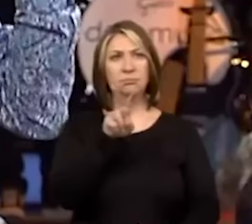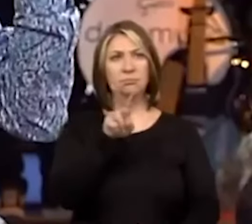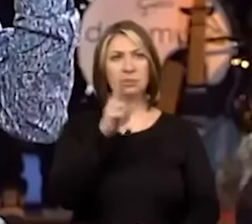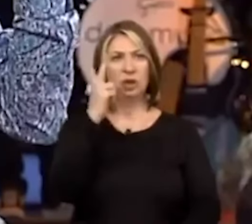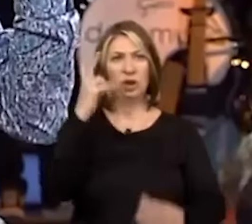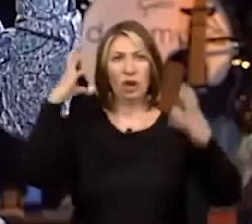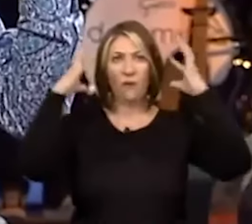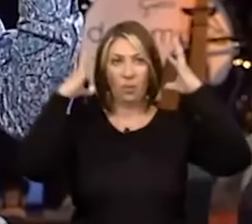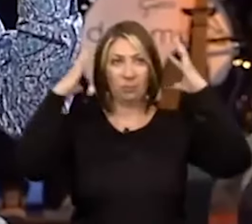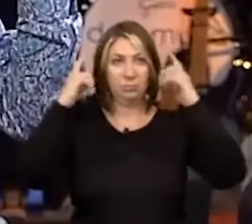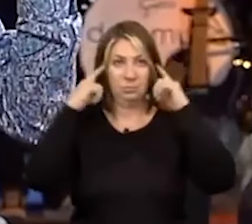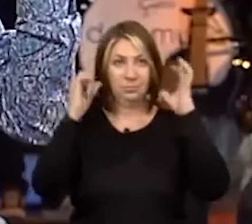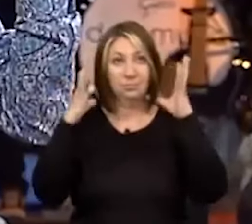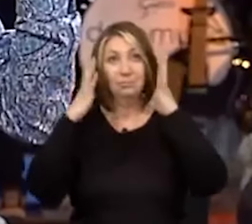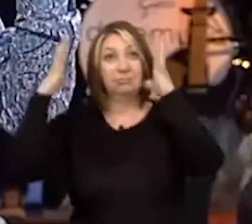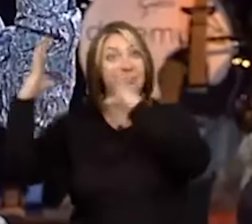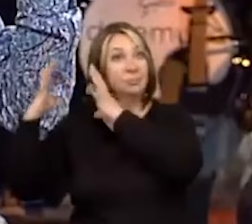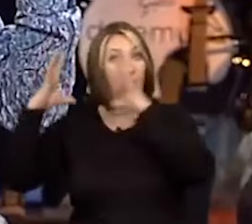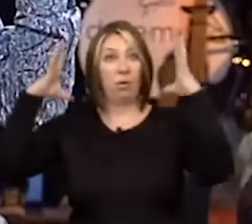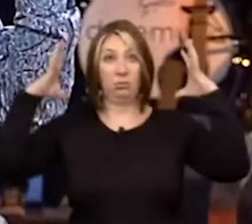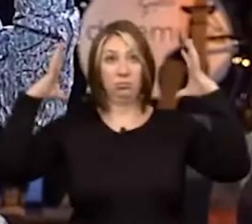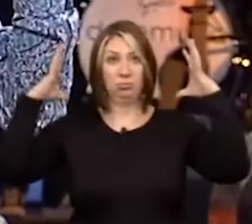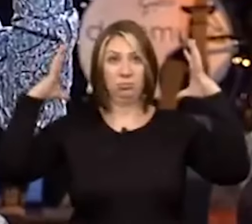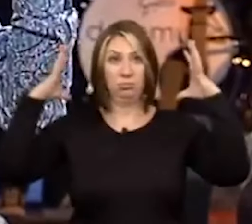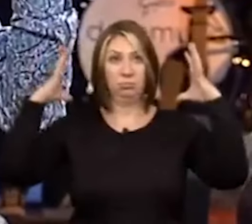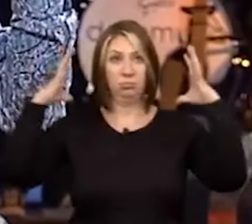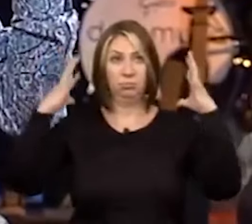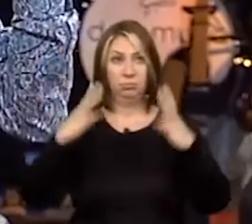Böyle iki kafa düşün. Böyle yapıyor sonra.